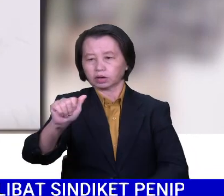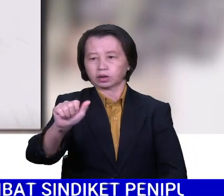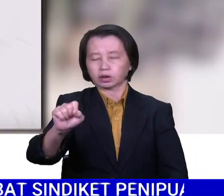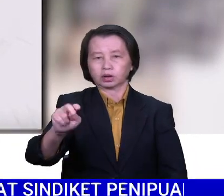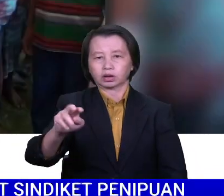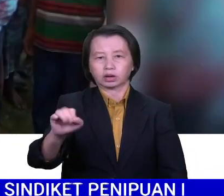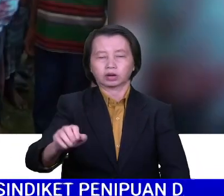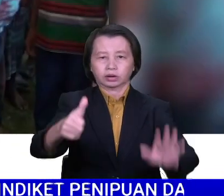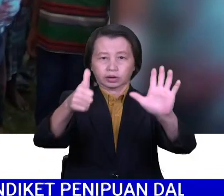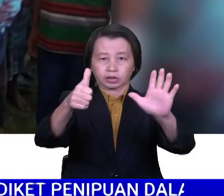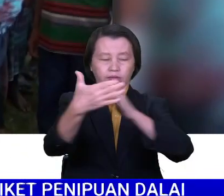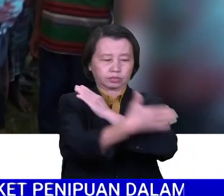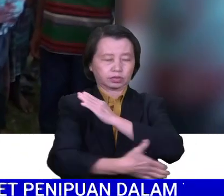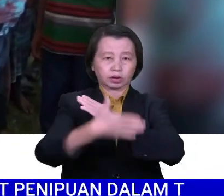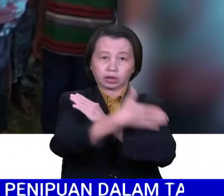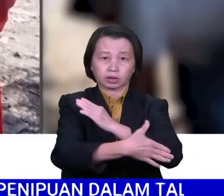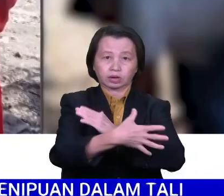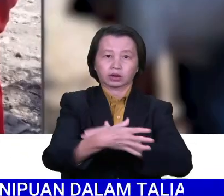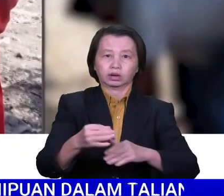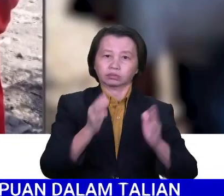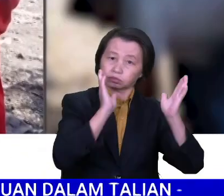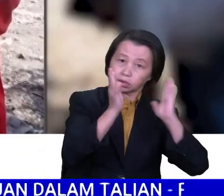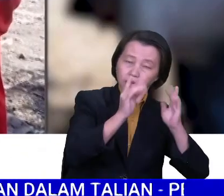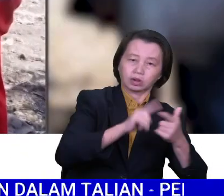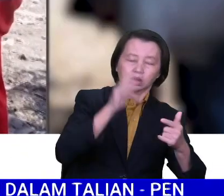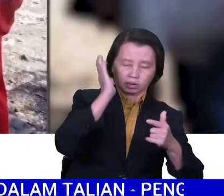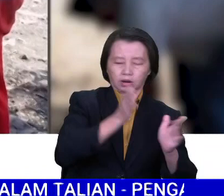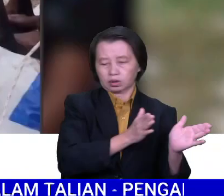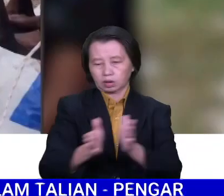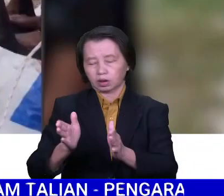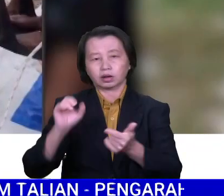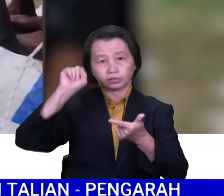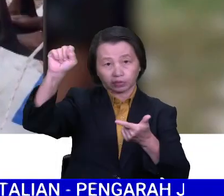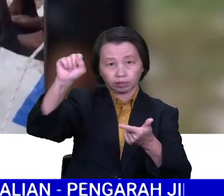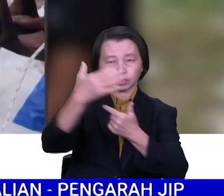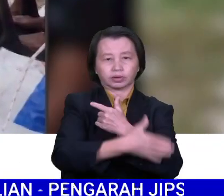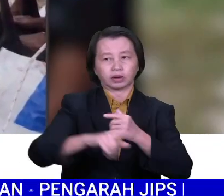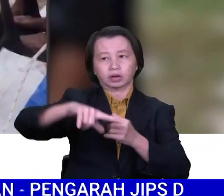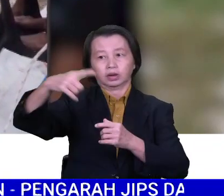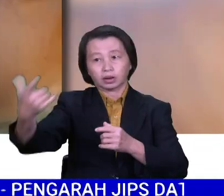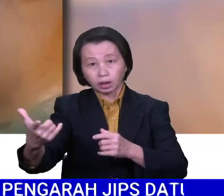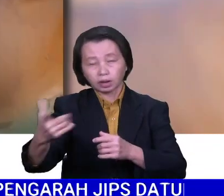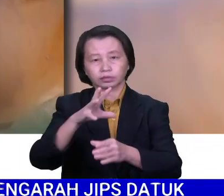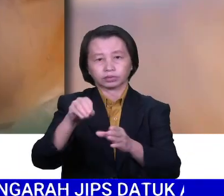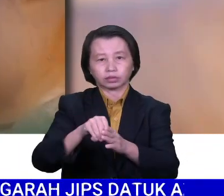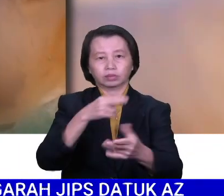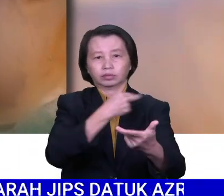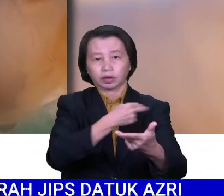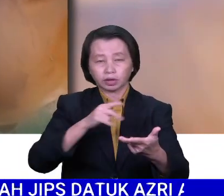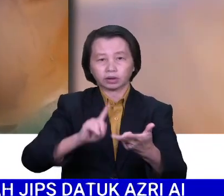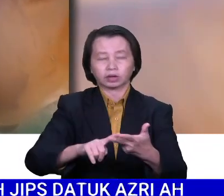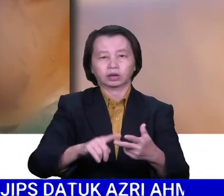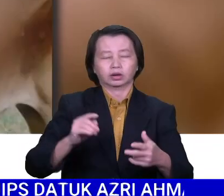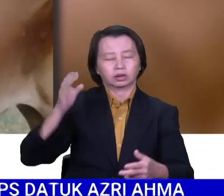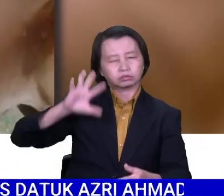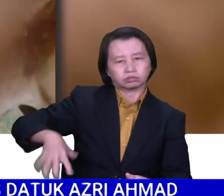enam buah negara selain korban dalam negara yang akan dijalankan di Sabah negara lain yang terlibat termasuk Indonesia